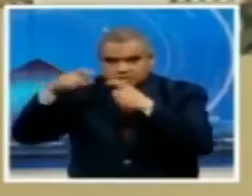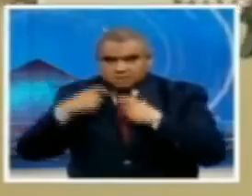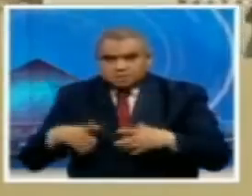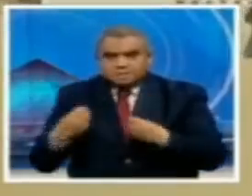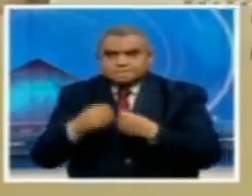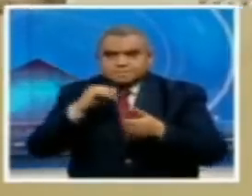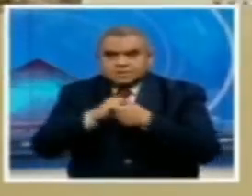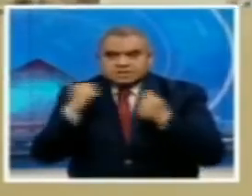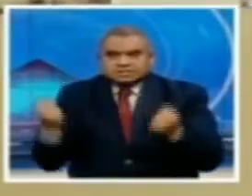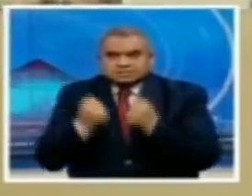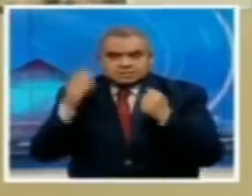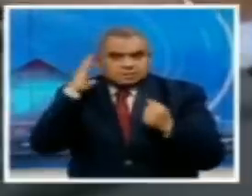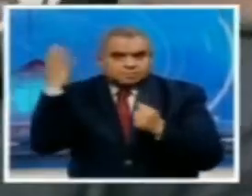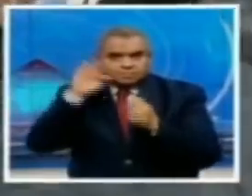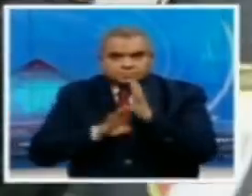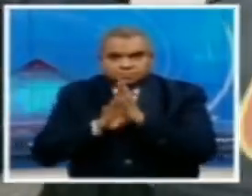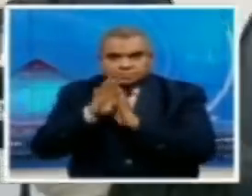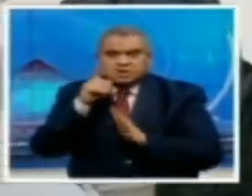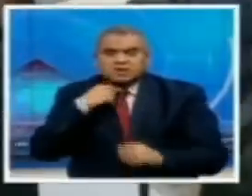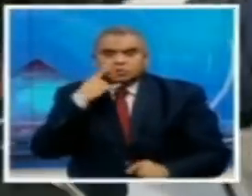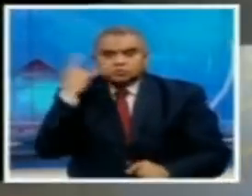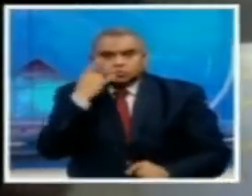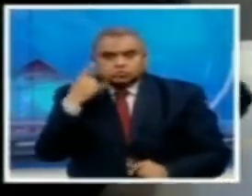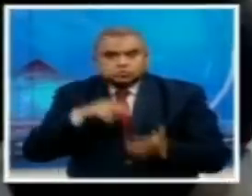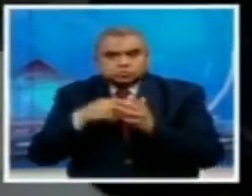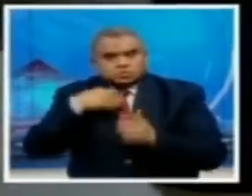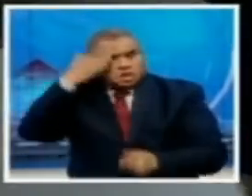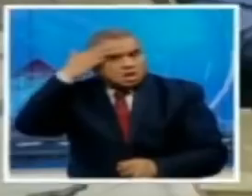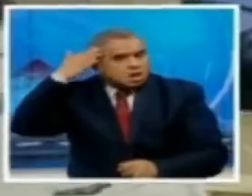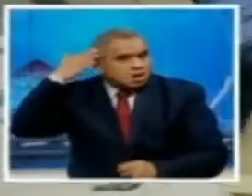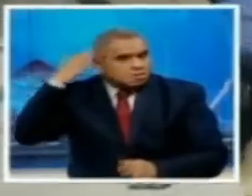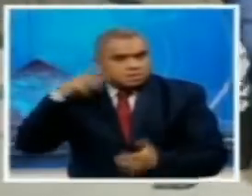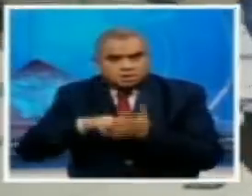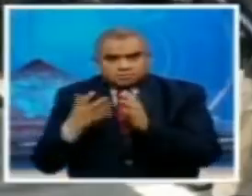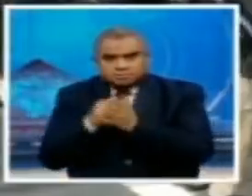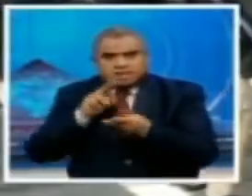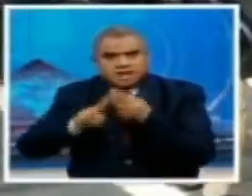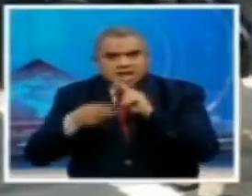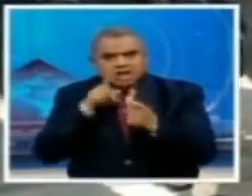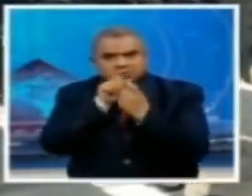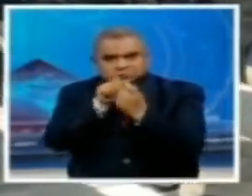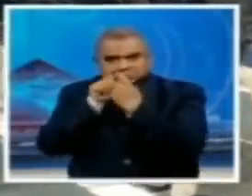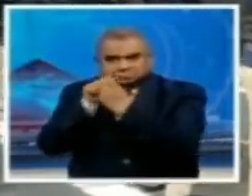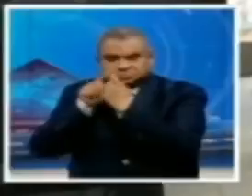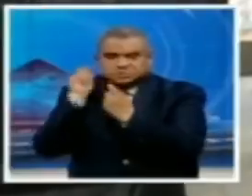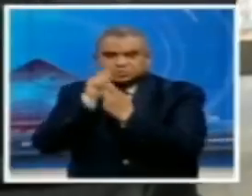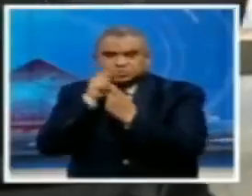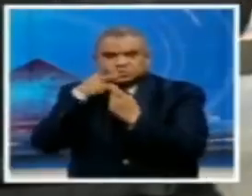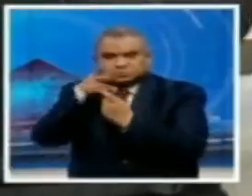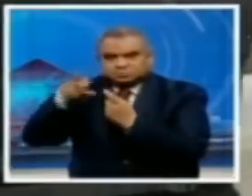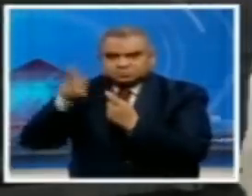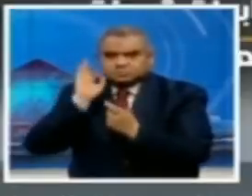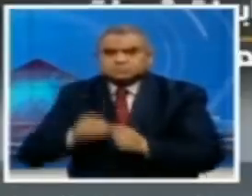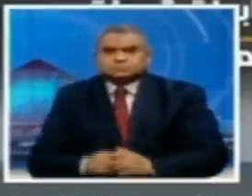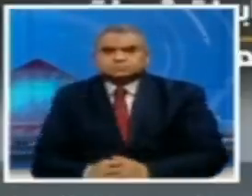خلال تزويد تلك الكوادر بالمهارات الأمنية والقدرات الاحترافية على مواجهة كافة أشكال الجريمة.